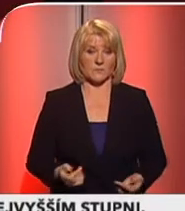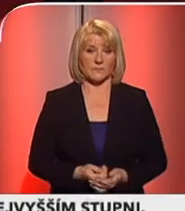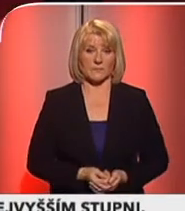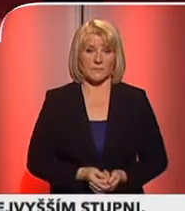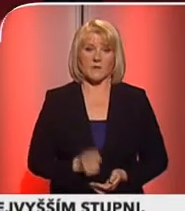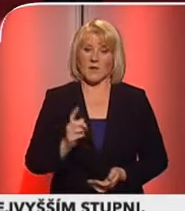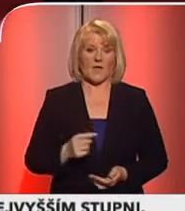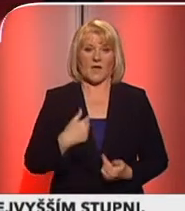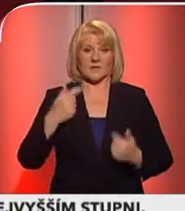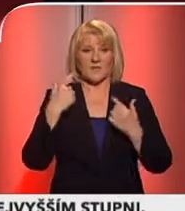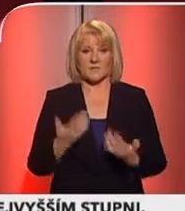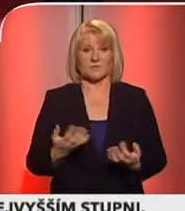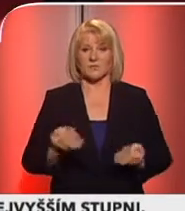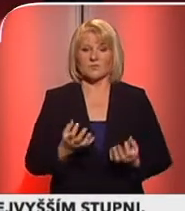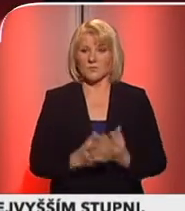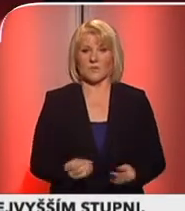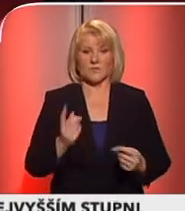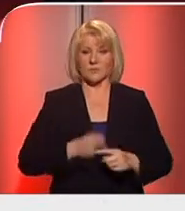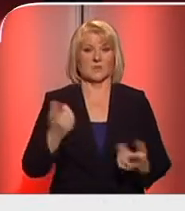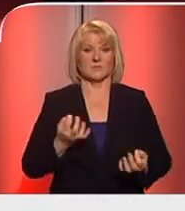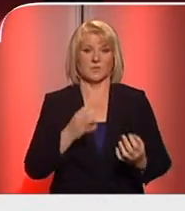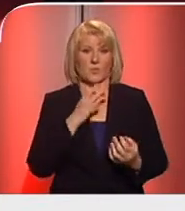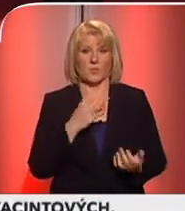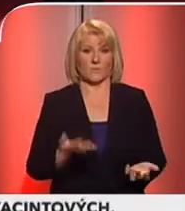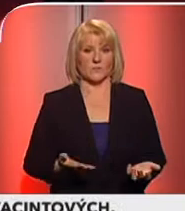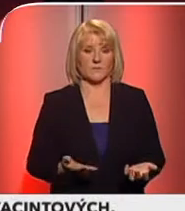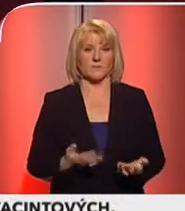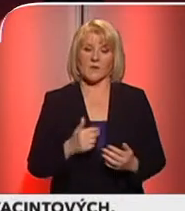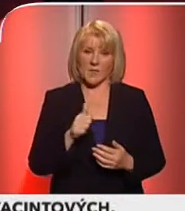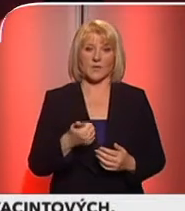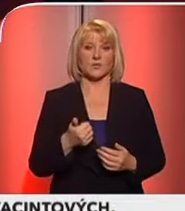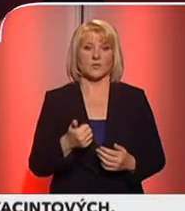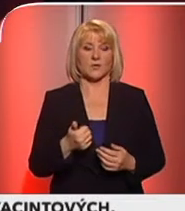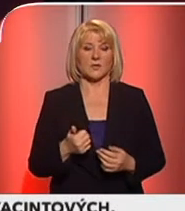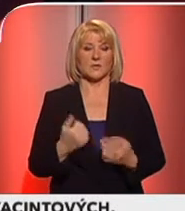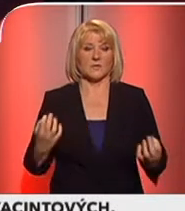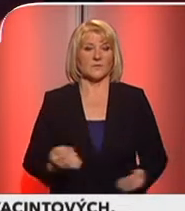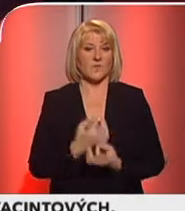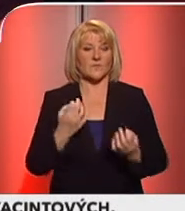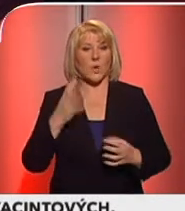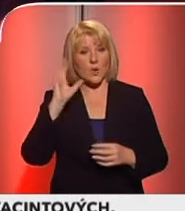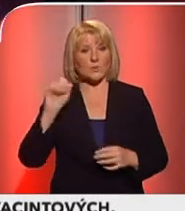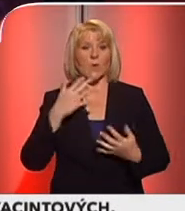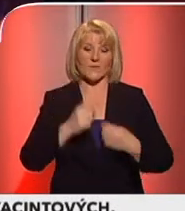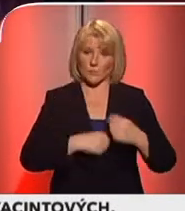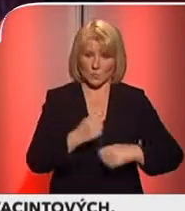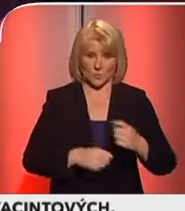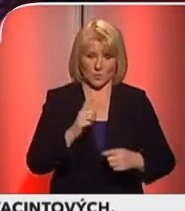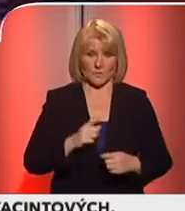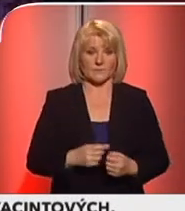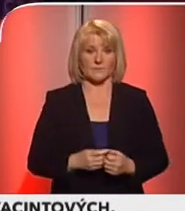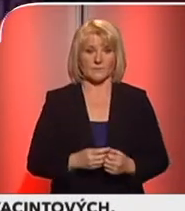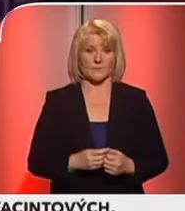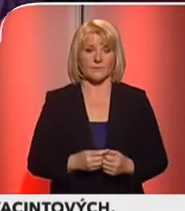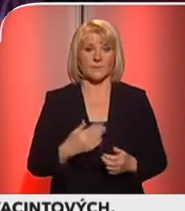teď, pane předsedo, vůbec nevím, o čem konkrétně je řeč, ale narazím ještě na to fungování odboru, ano. Samozřejmě,